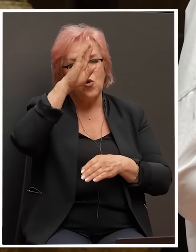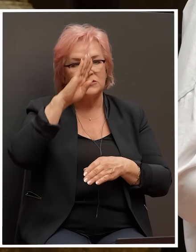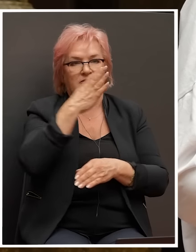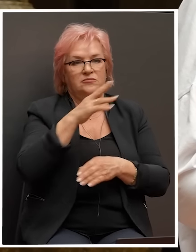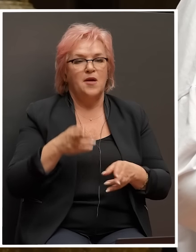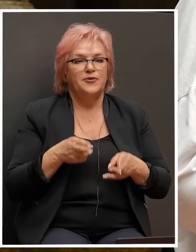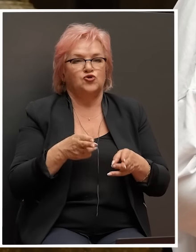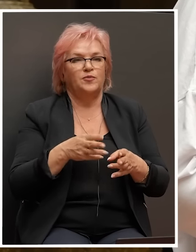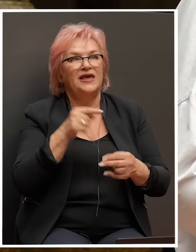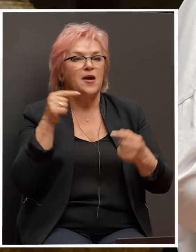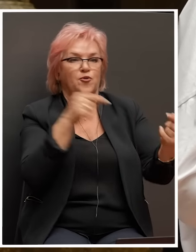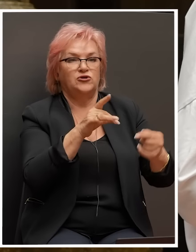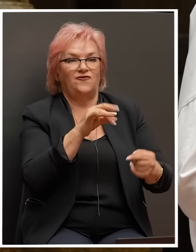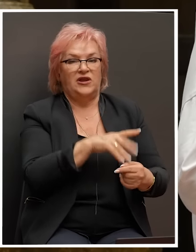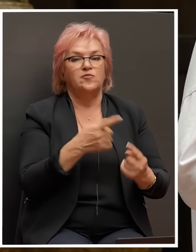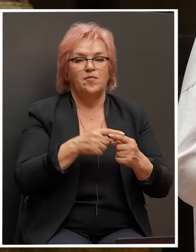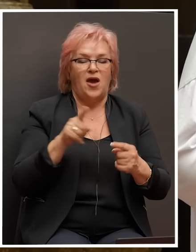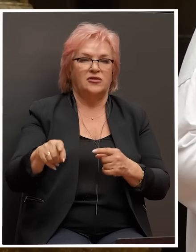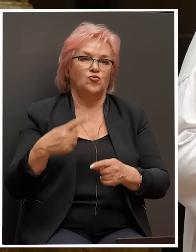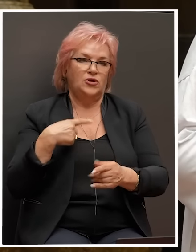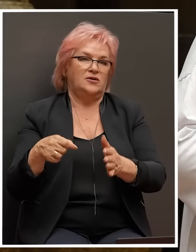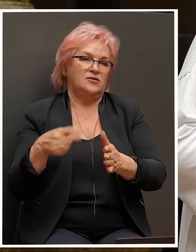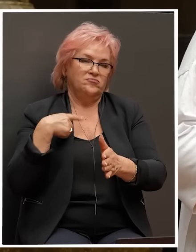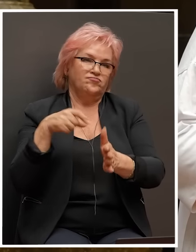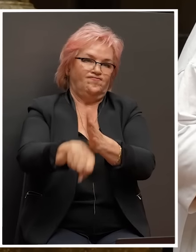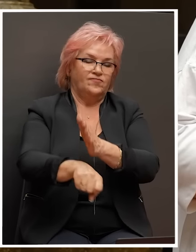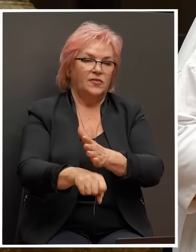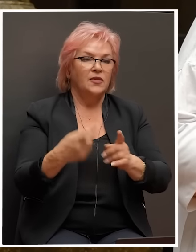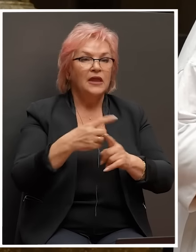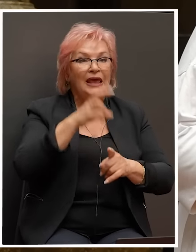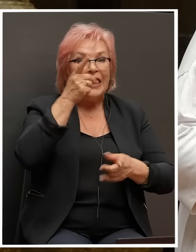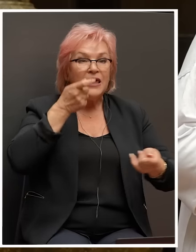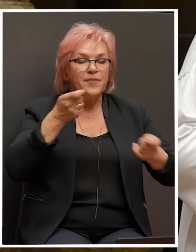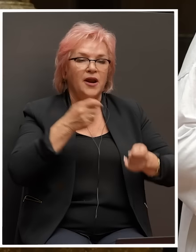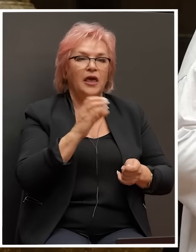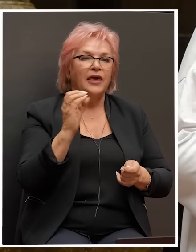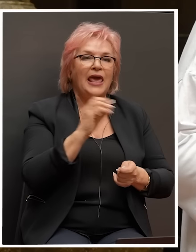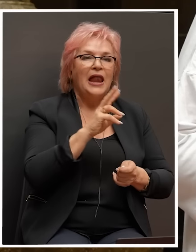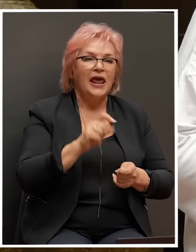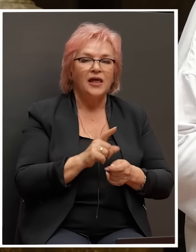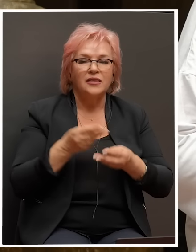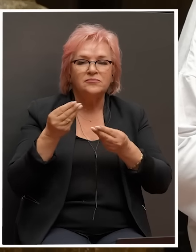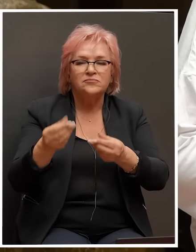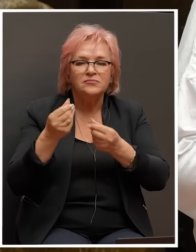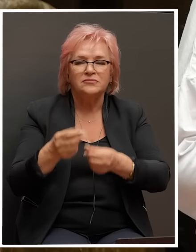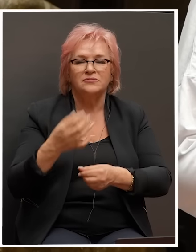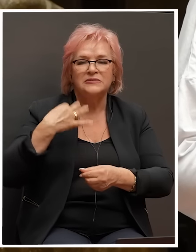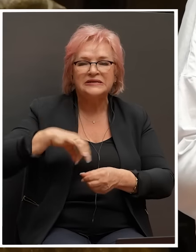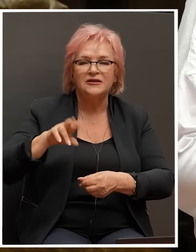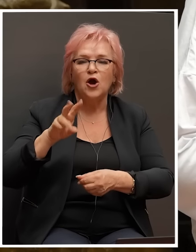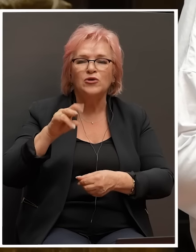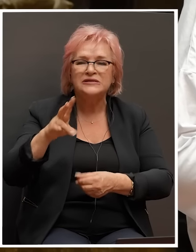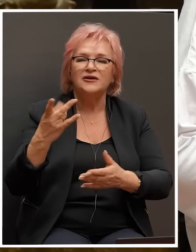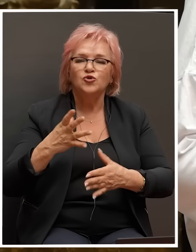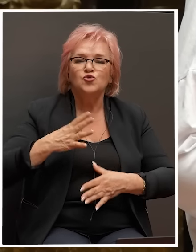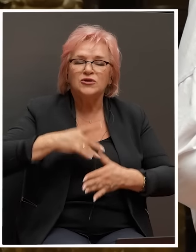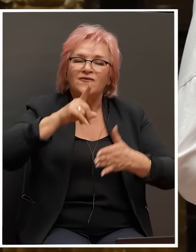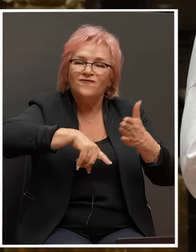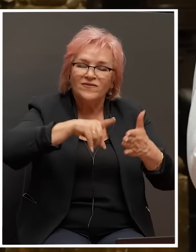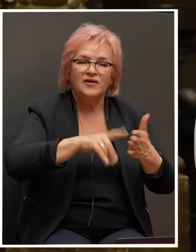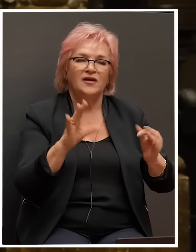совершали преступление против Рима. Вот и все. Так вот, именно императрица Елена убедила своего сына Константина проявить